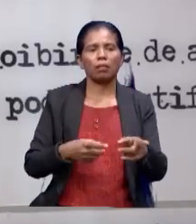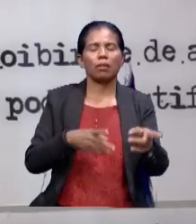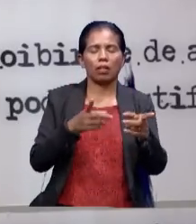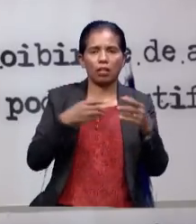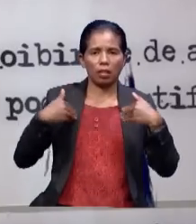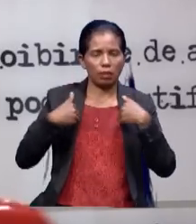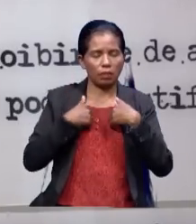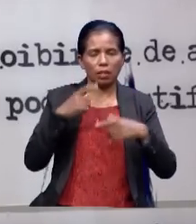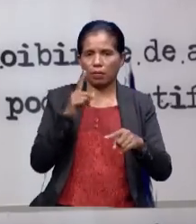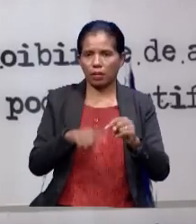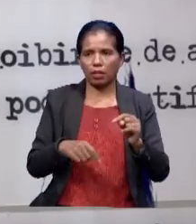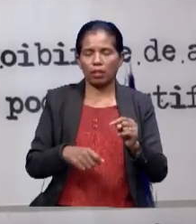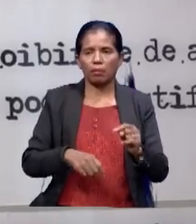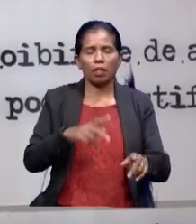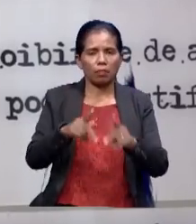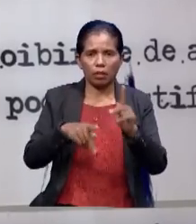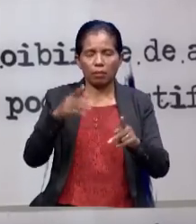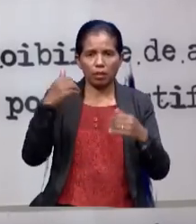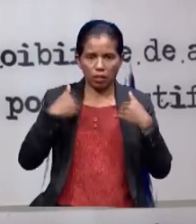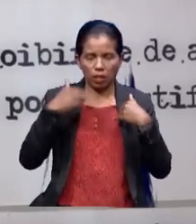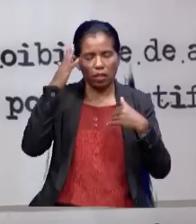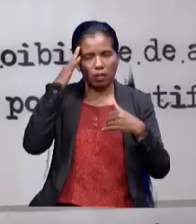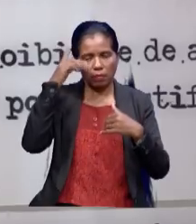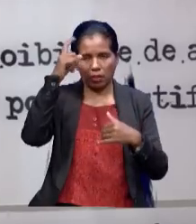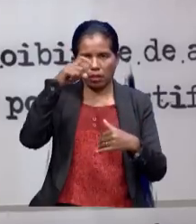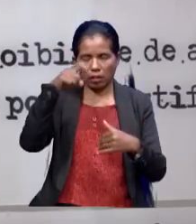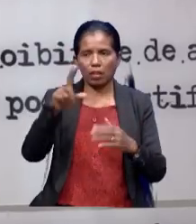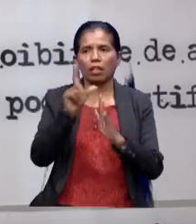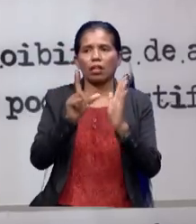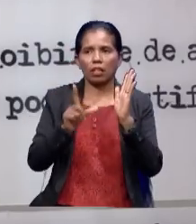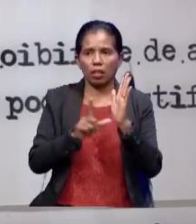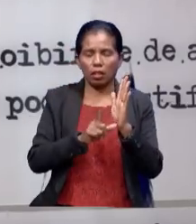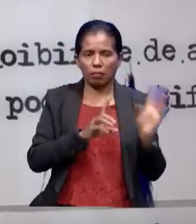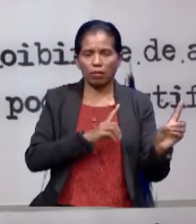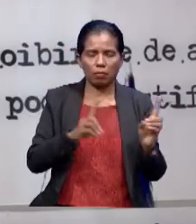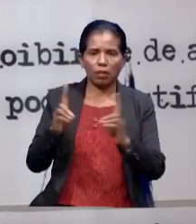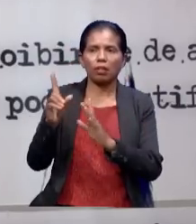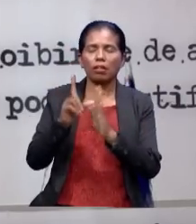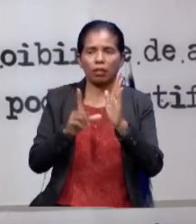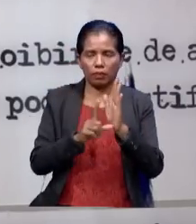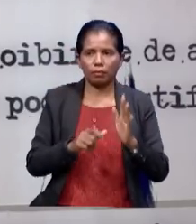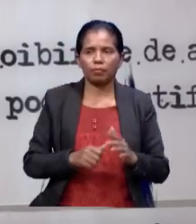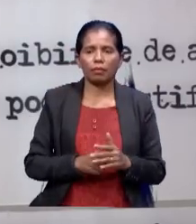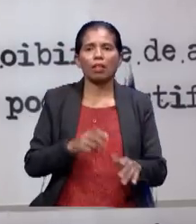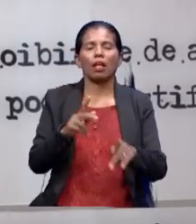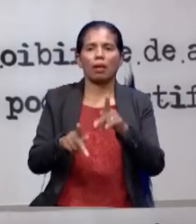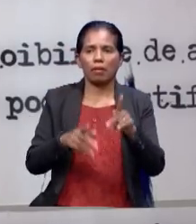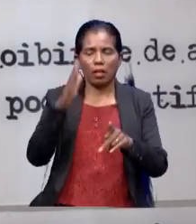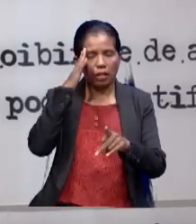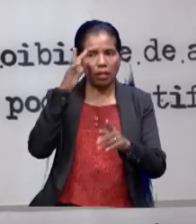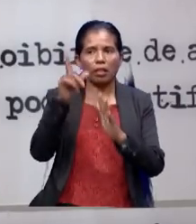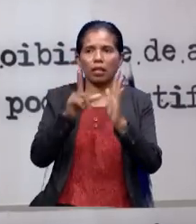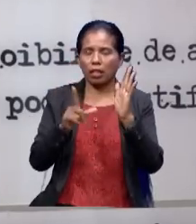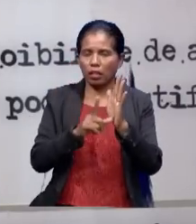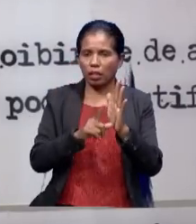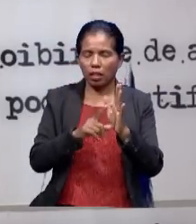negale. Ne ba ema ne be konsien di ne tengah hati ne mati ne hati ne lini maka tu implementa lini negale. Ne agora ema ne be hati ne lini dia malah kos kontra